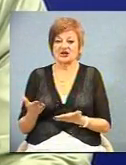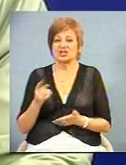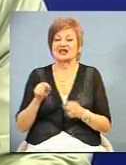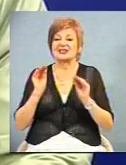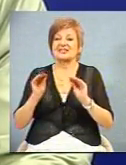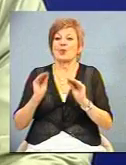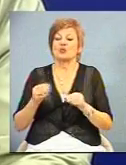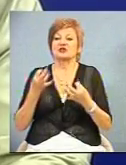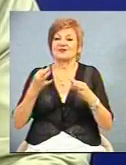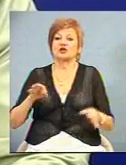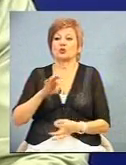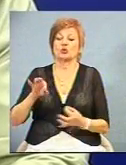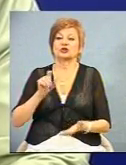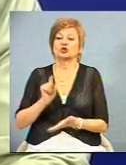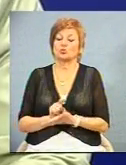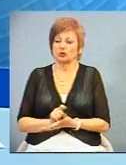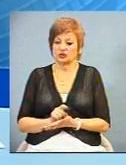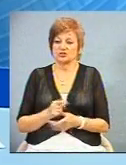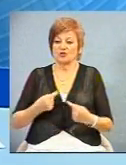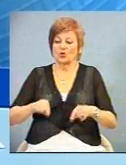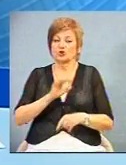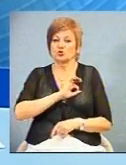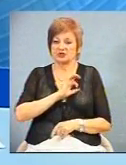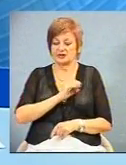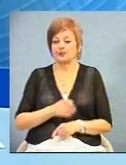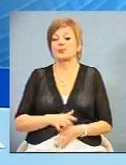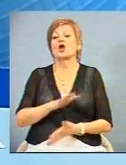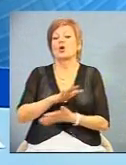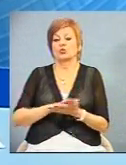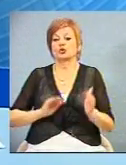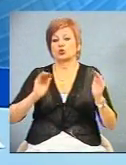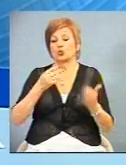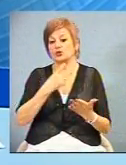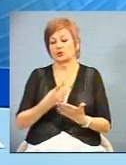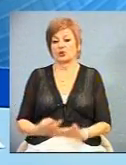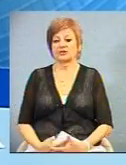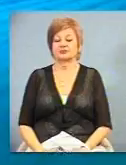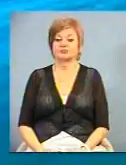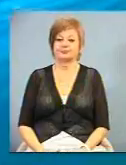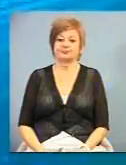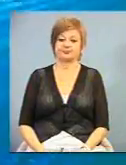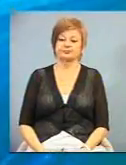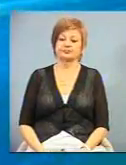заповнення вільних вакансій в системі органів юстиції. Продовжує випуск короткий огляд інших подій.